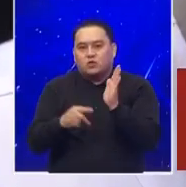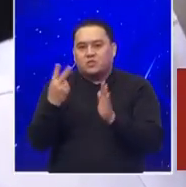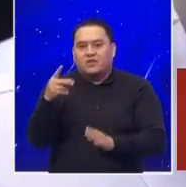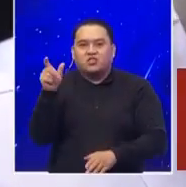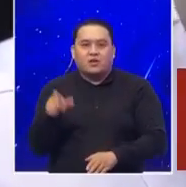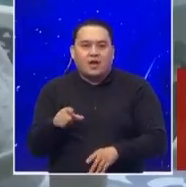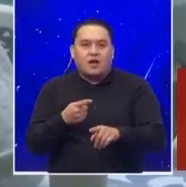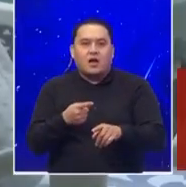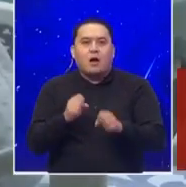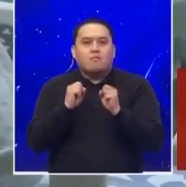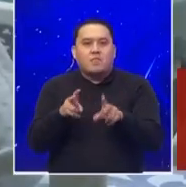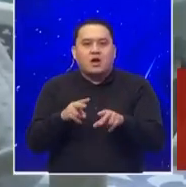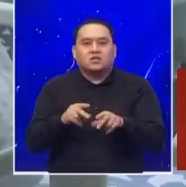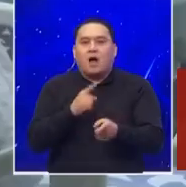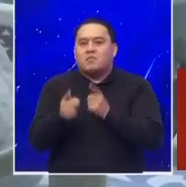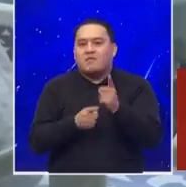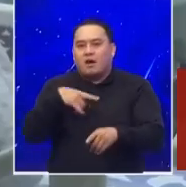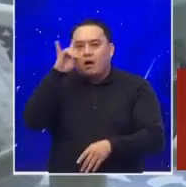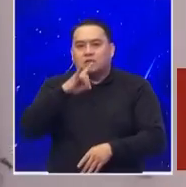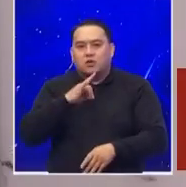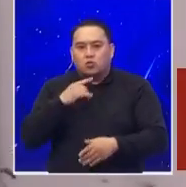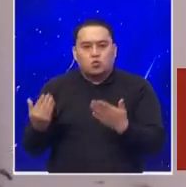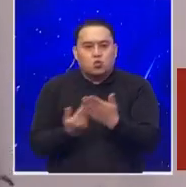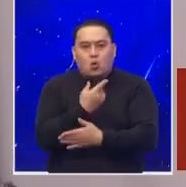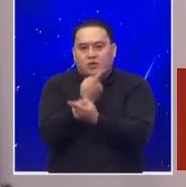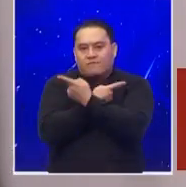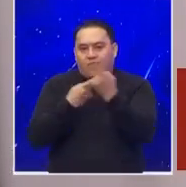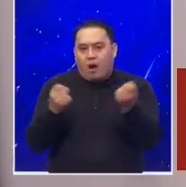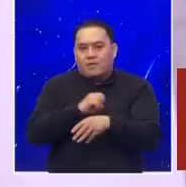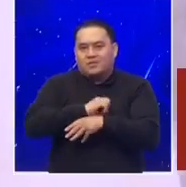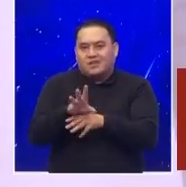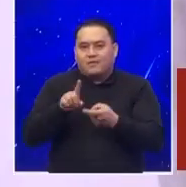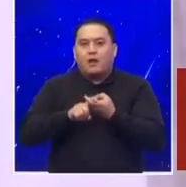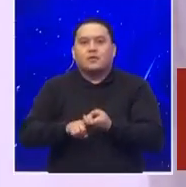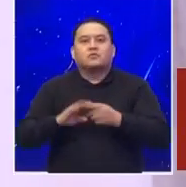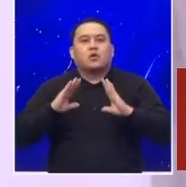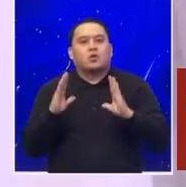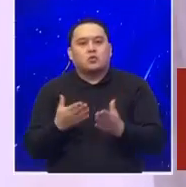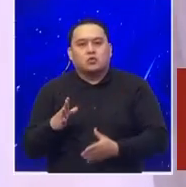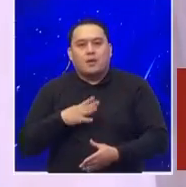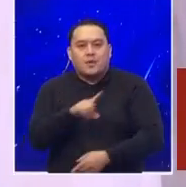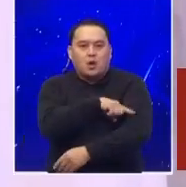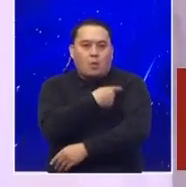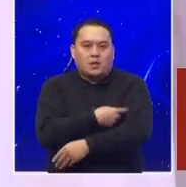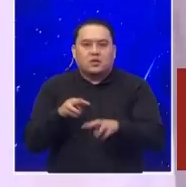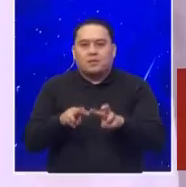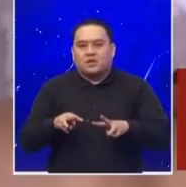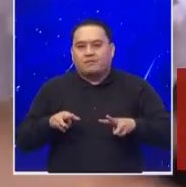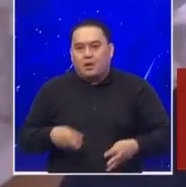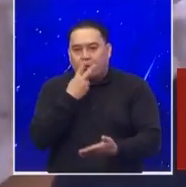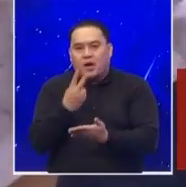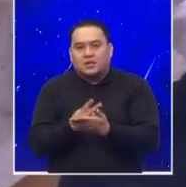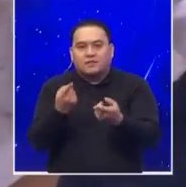082. Красная зона обновилась в Казахстане. Новую информацию об эпидемиологической обстановке опубликовал